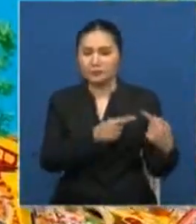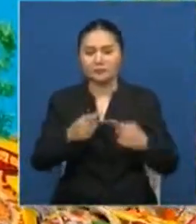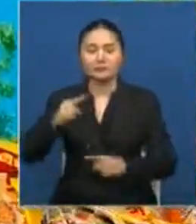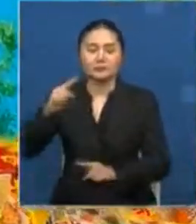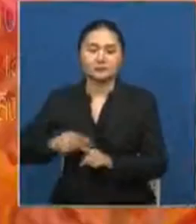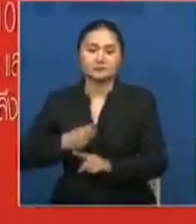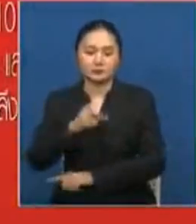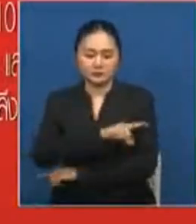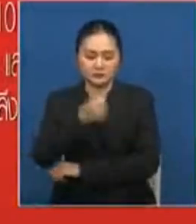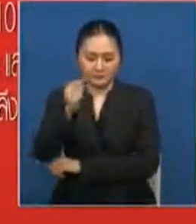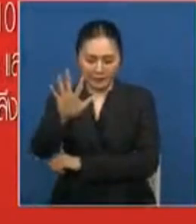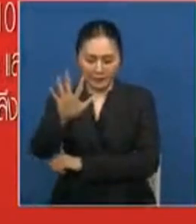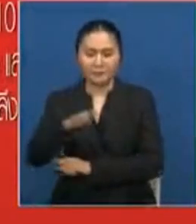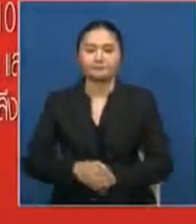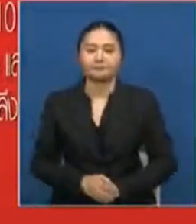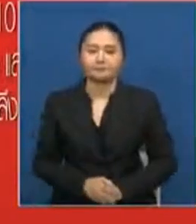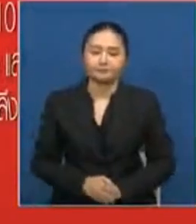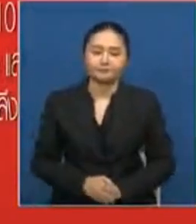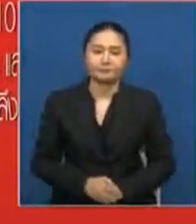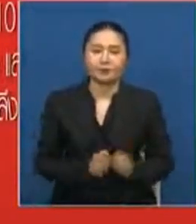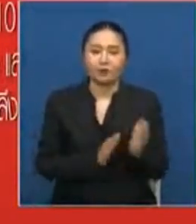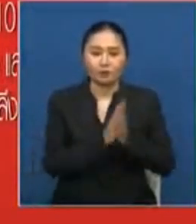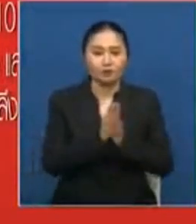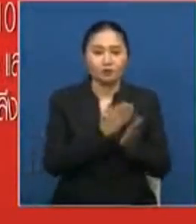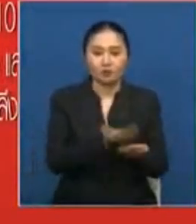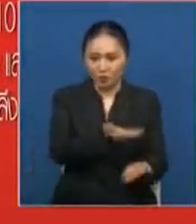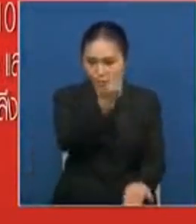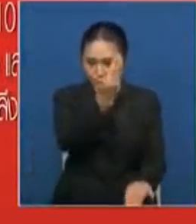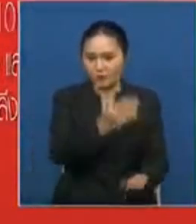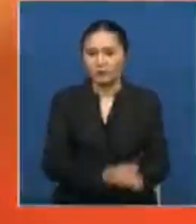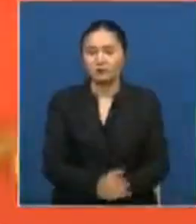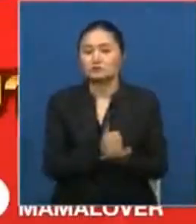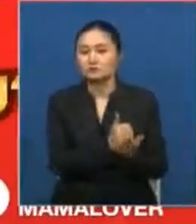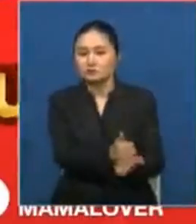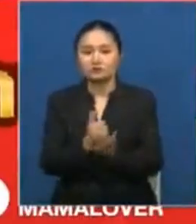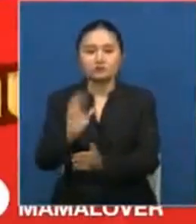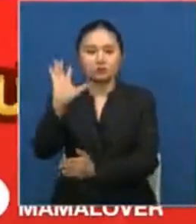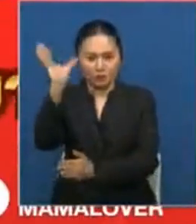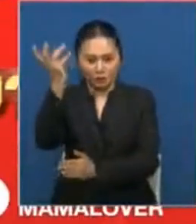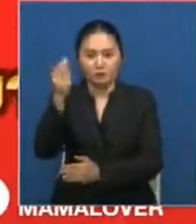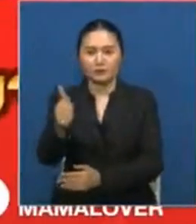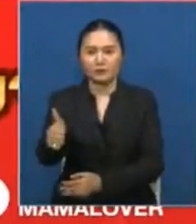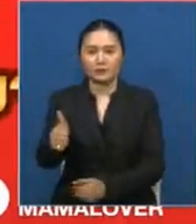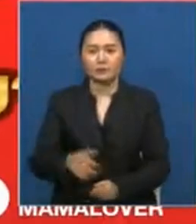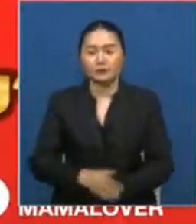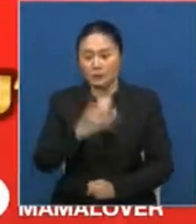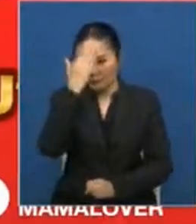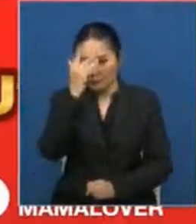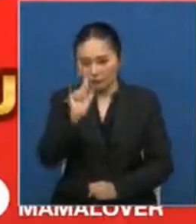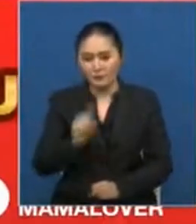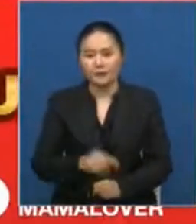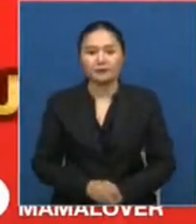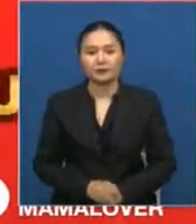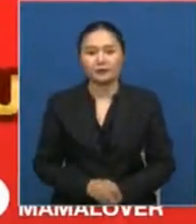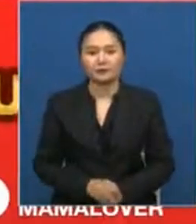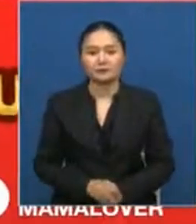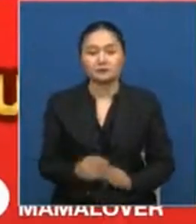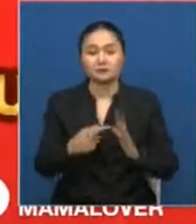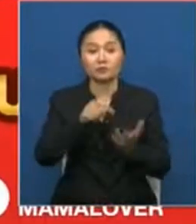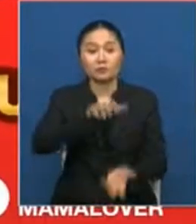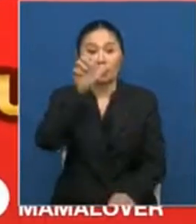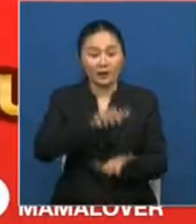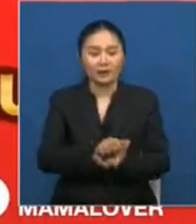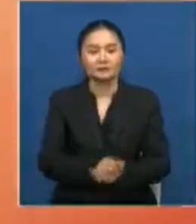ธันวาคมนอกจากจะได้ลุ้นรวยยังได้ช่วยโลกไปพร้อมๆกันเพราะวัดจากแดงเนี่ยเขาถนัด